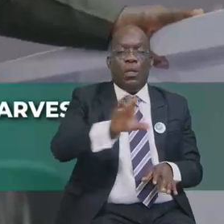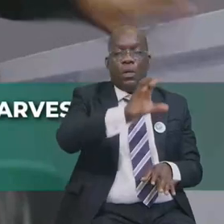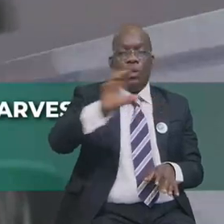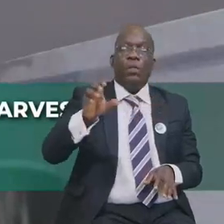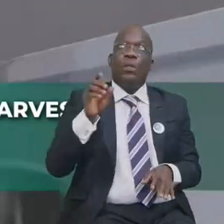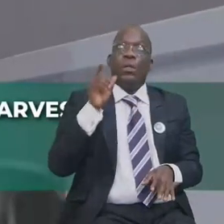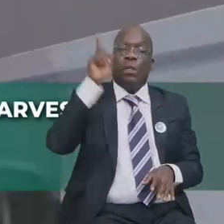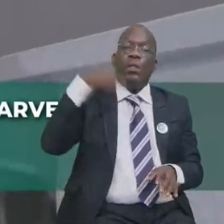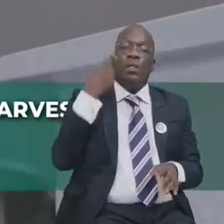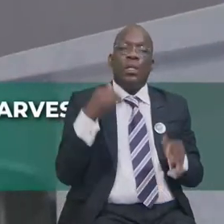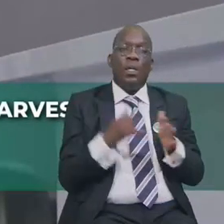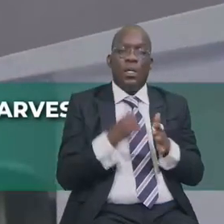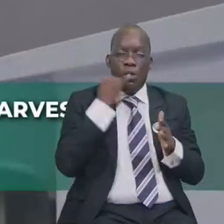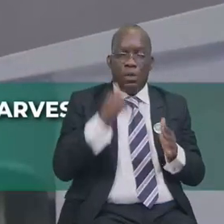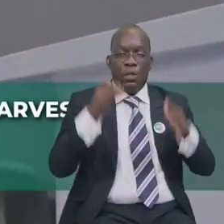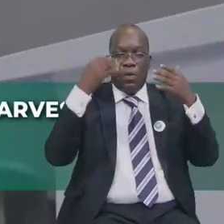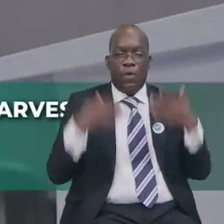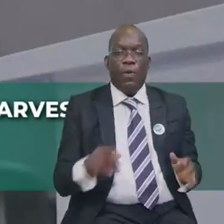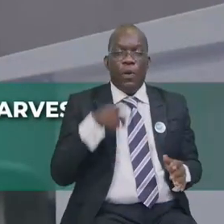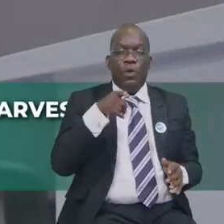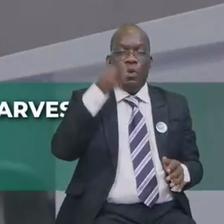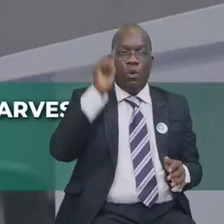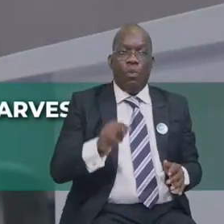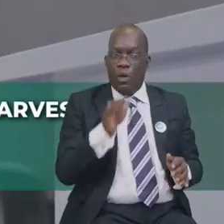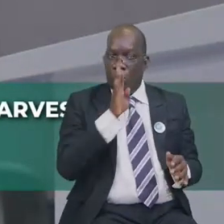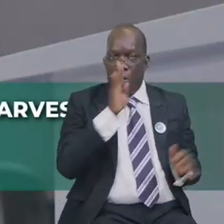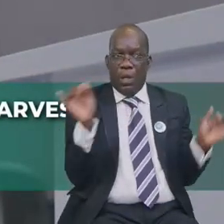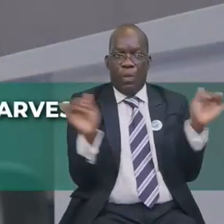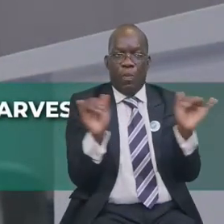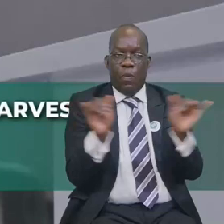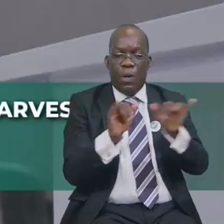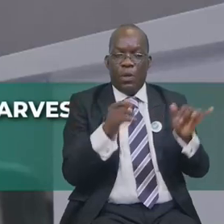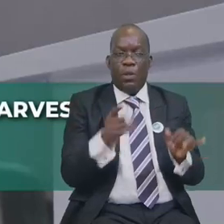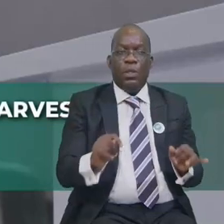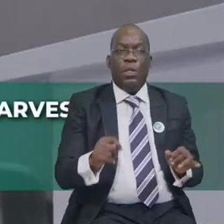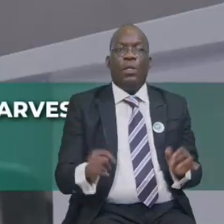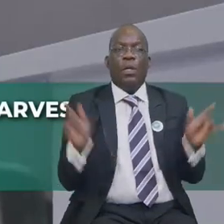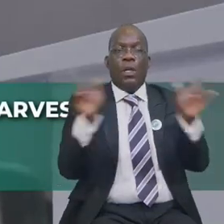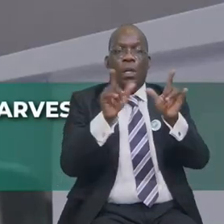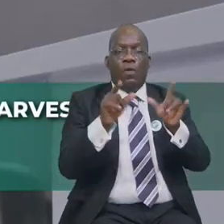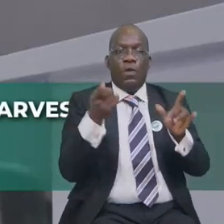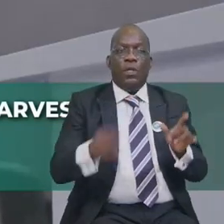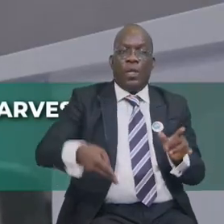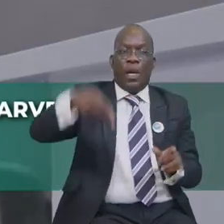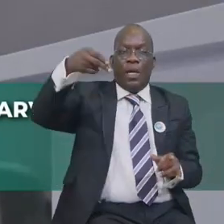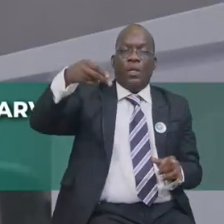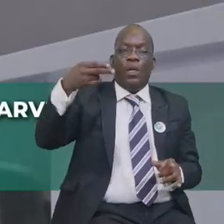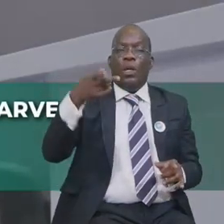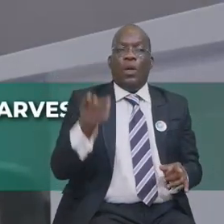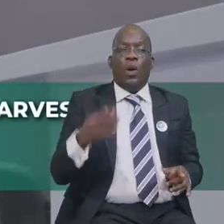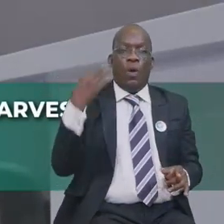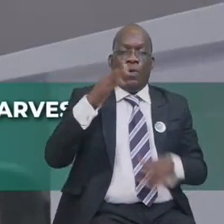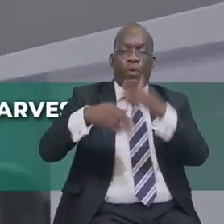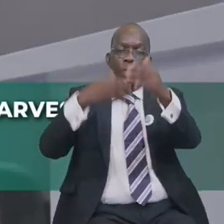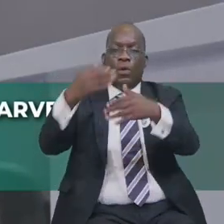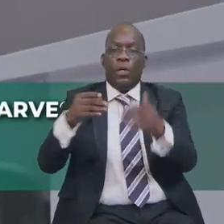accompli. Vous devez mesurer le niveau et la hauteur et le progrès de ce que vous